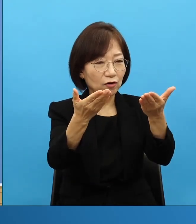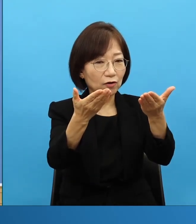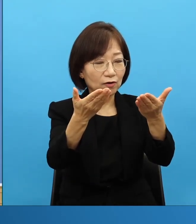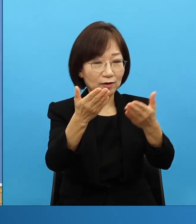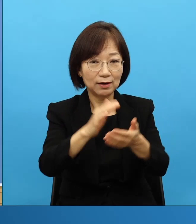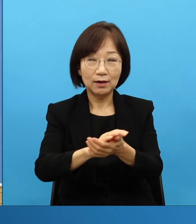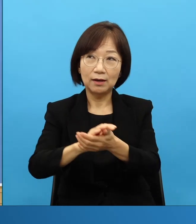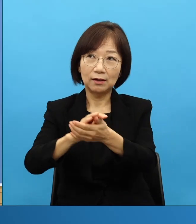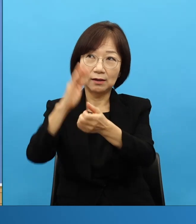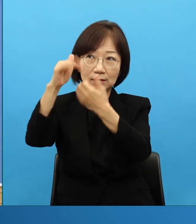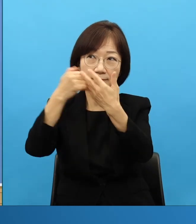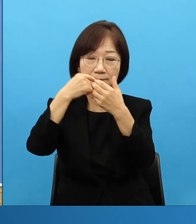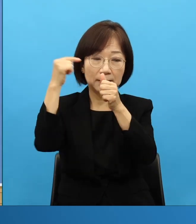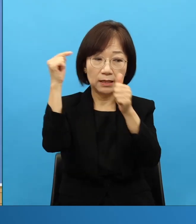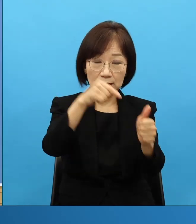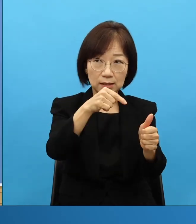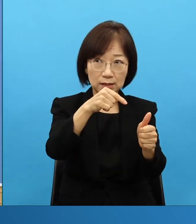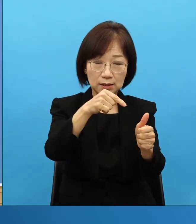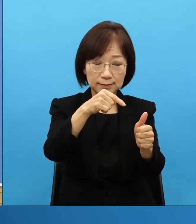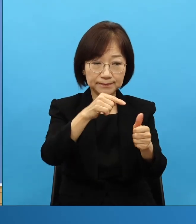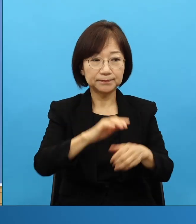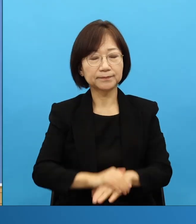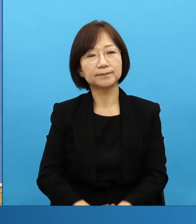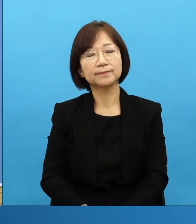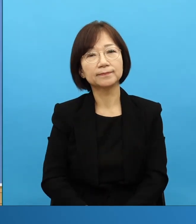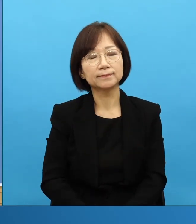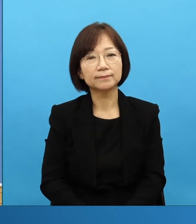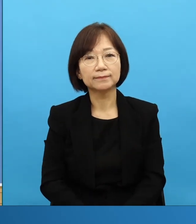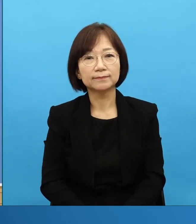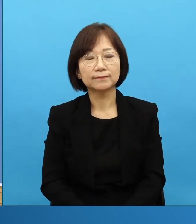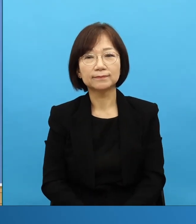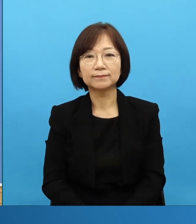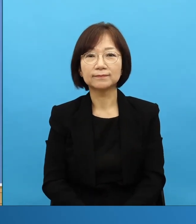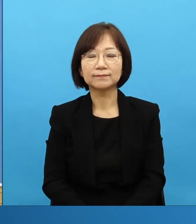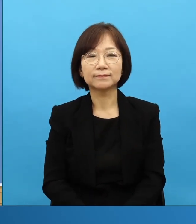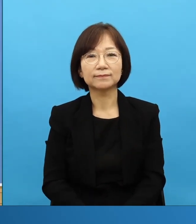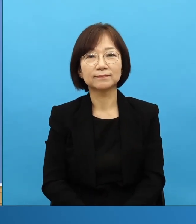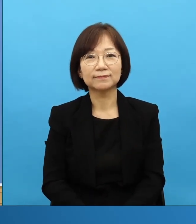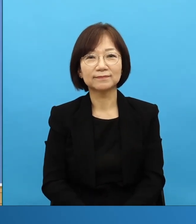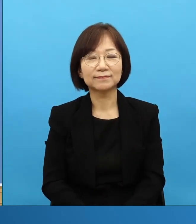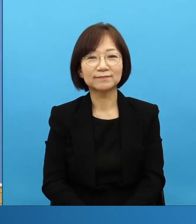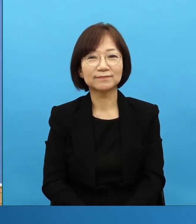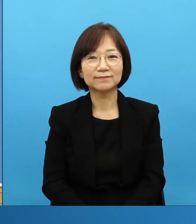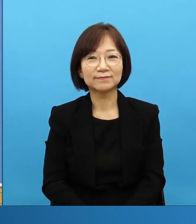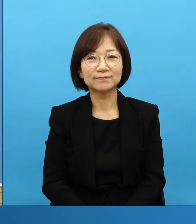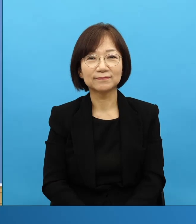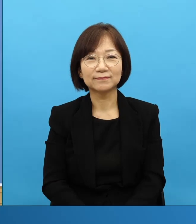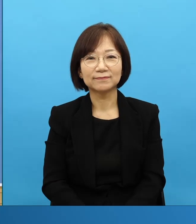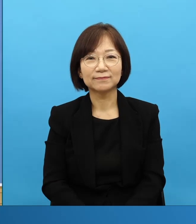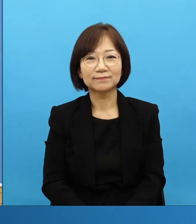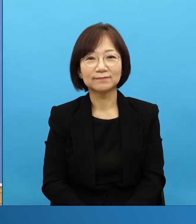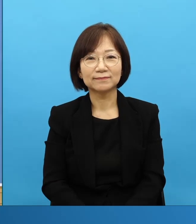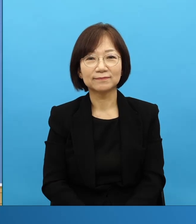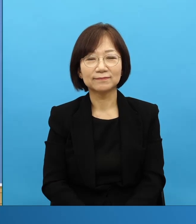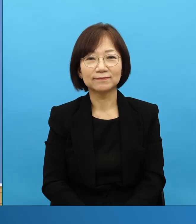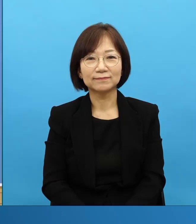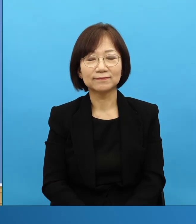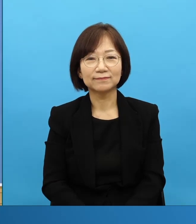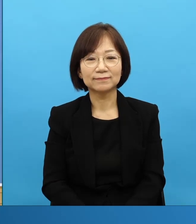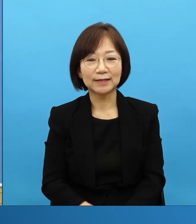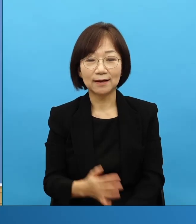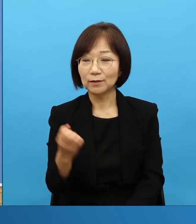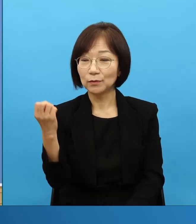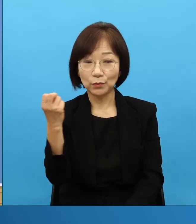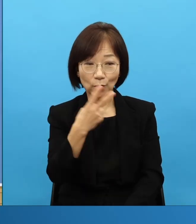he envisions a dream, and he says, "Go and ask with Peter, and then receive your word." 거기에 또 베드로가 등장하는데 베드로가 기도